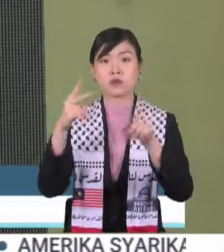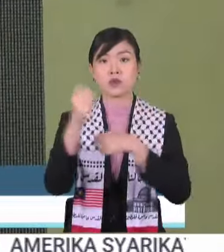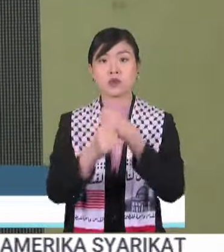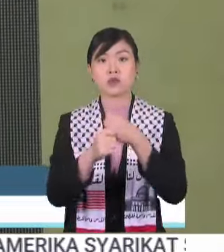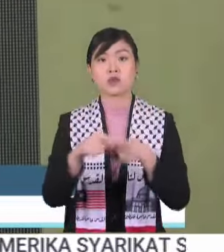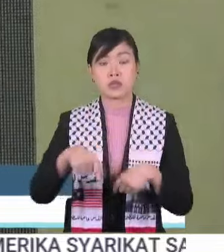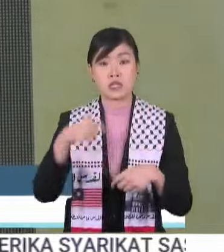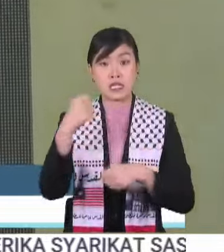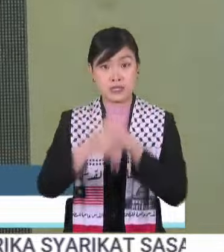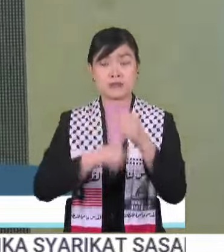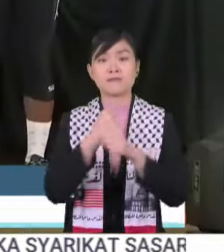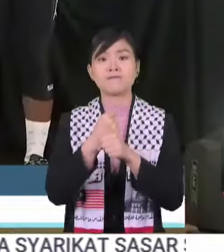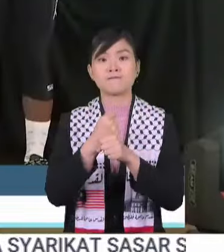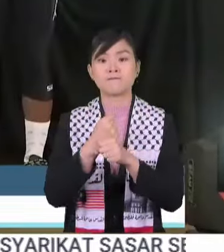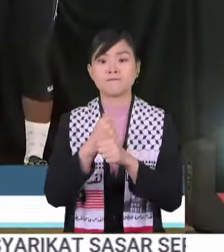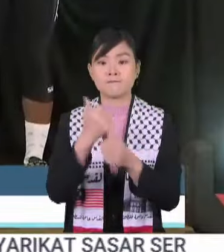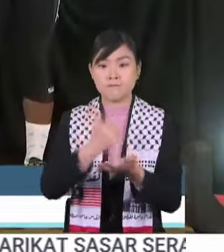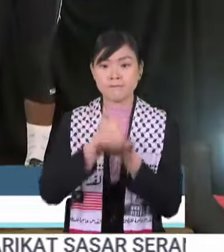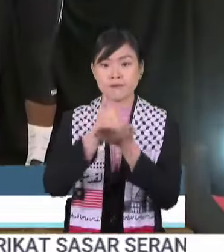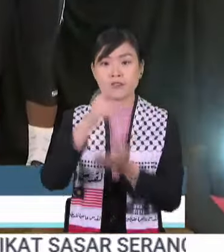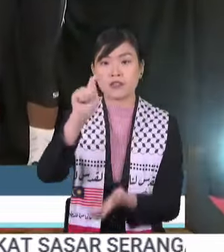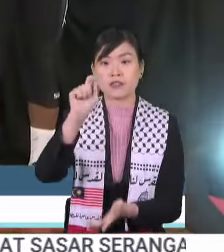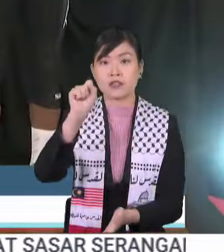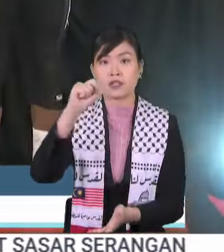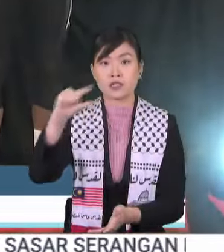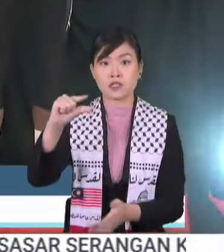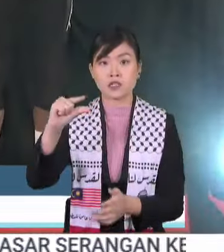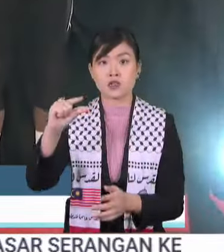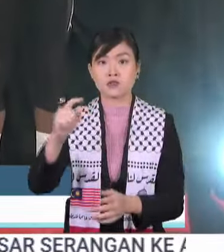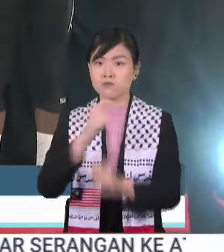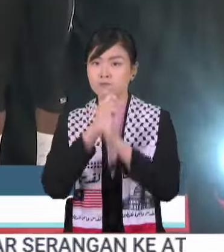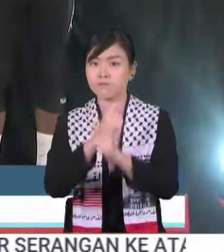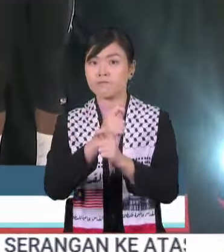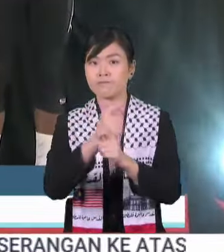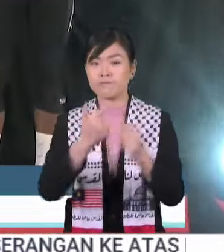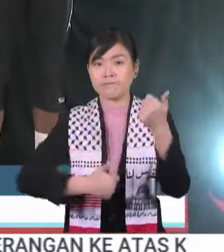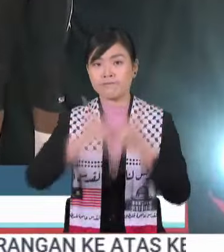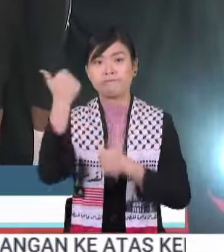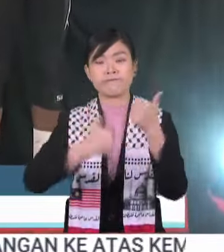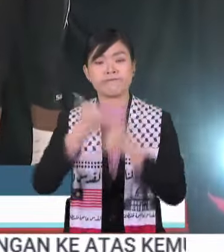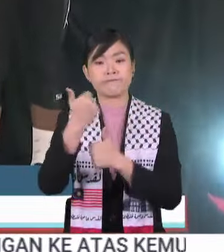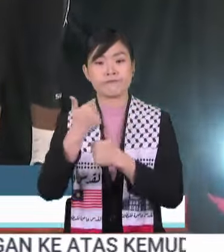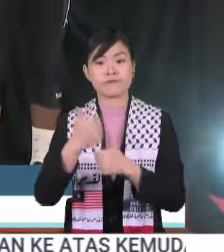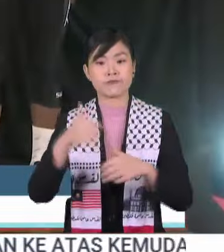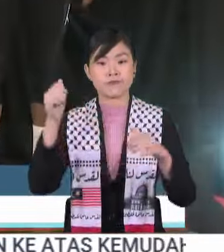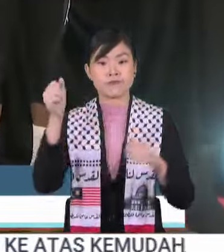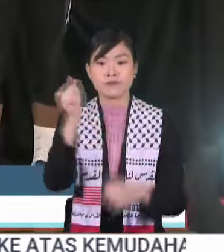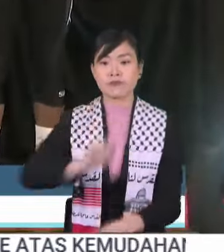tsg mempertahankan kejuaraan jelajah Asia dan pasukan benua terbaik